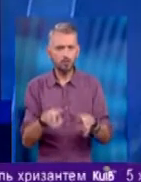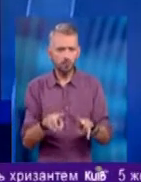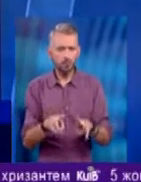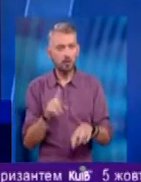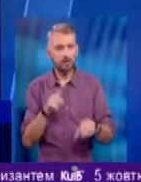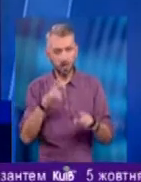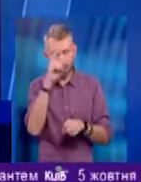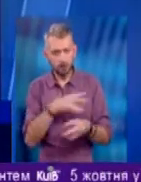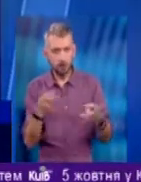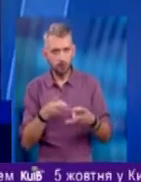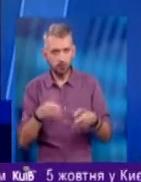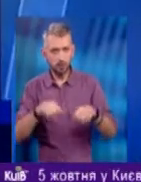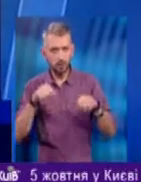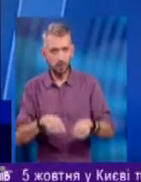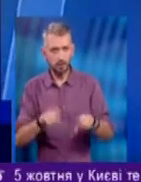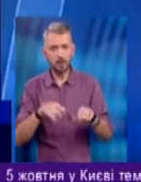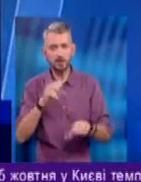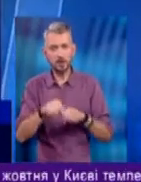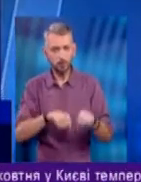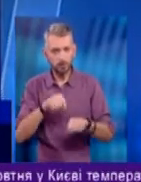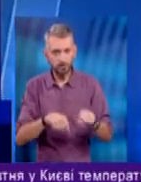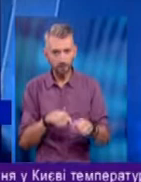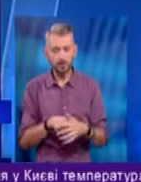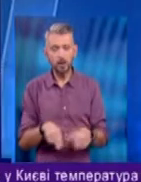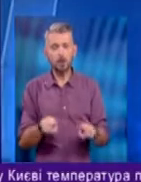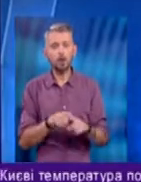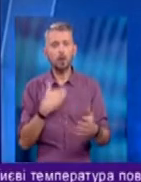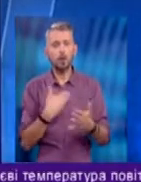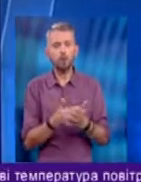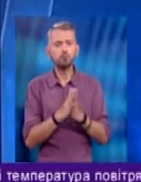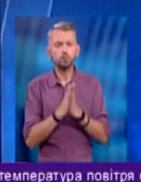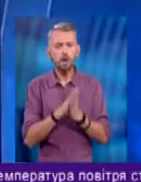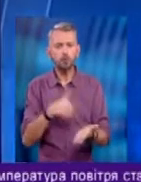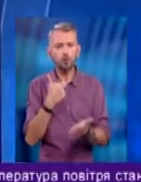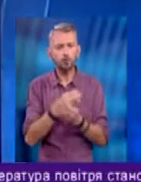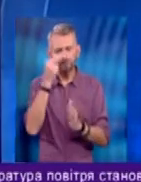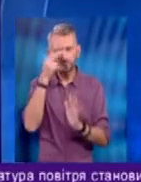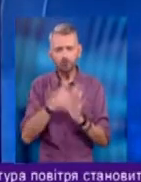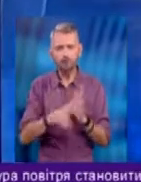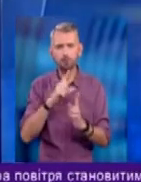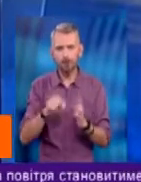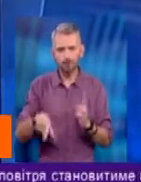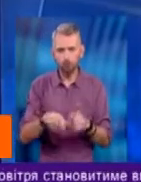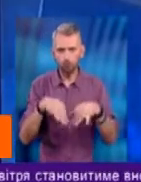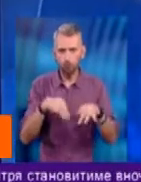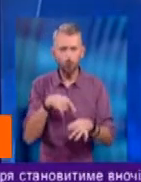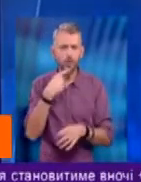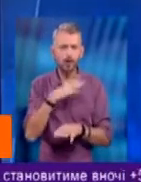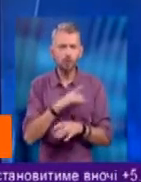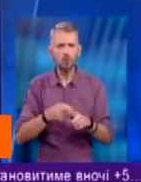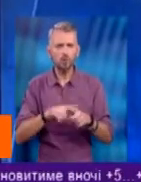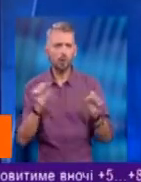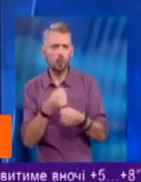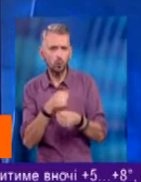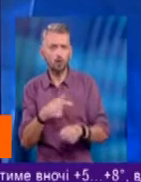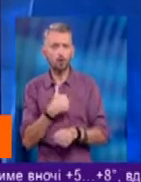деяких країнах потребуються права на навіть на велосипед. Так ось, будь ласка, головне, вивчайте правила дорожнього руху. Не кажіть, що це неможливо, і